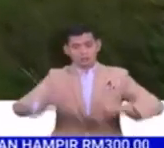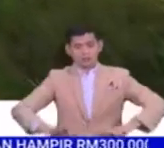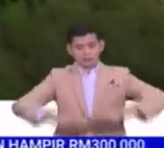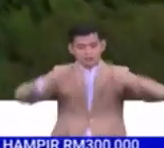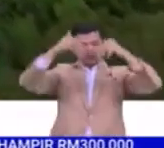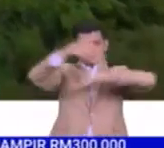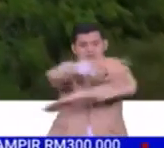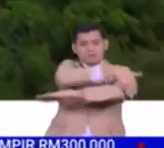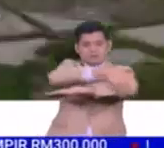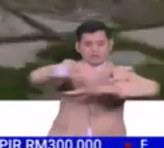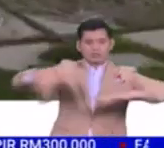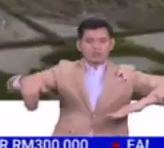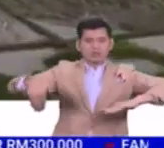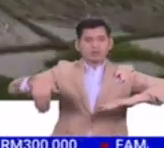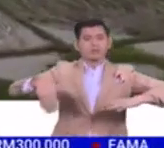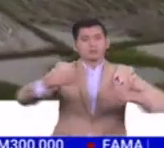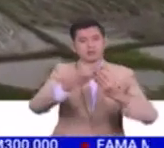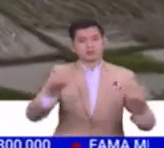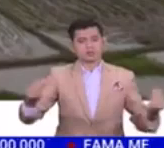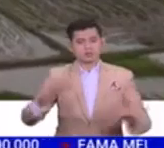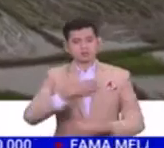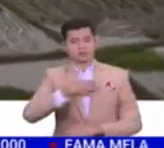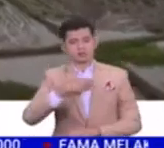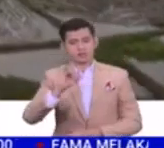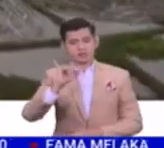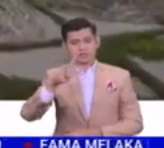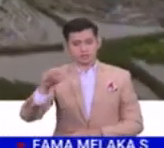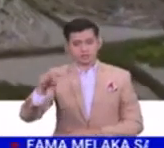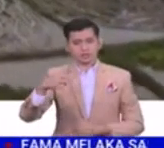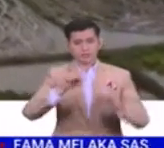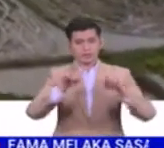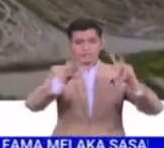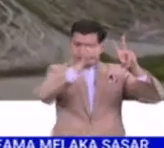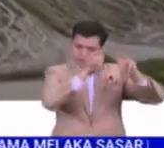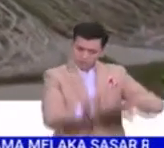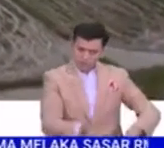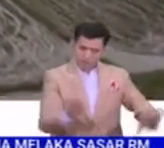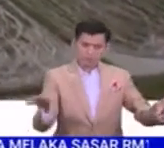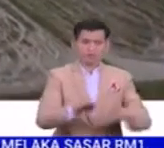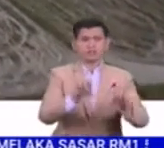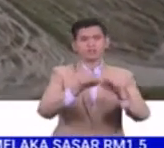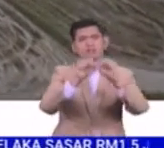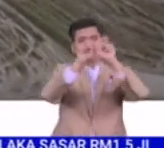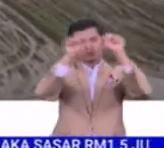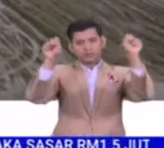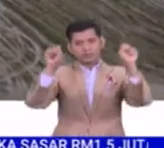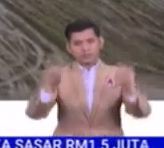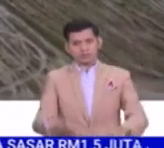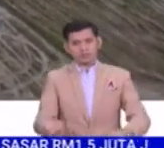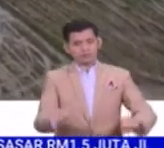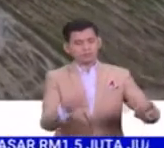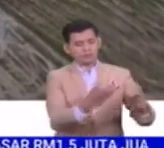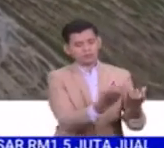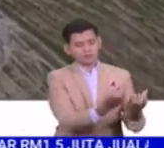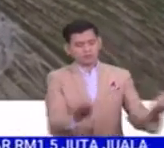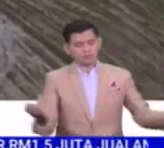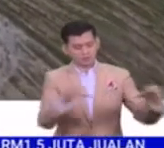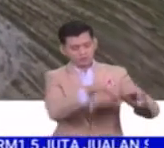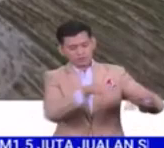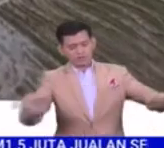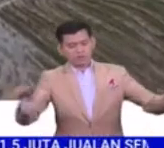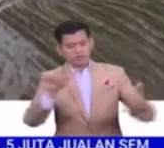Bukit Yong Pasir Putih Terengganu. Namun, selepas beberapa kajian dibuat, sistem open cut difikirkan yang